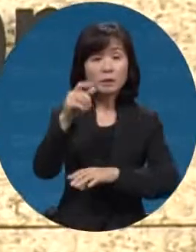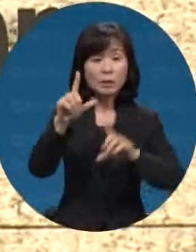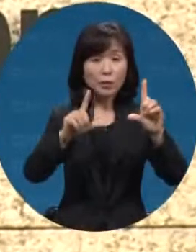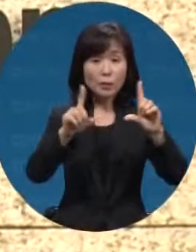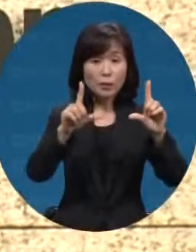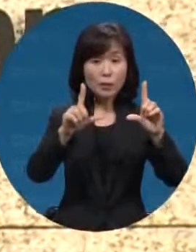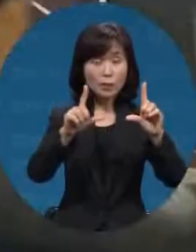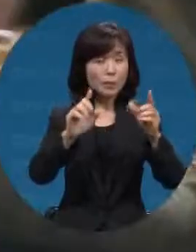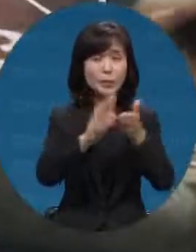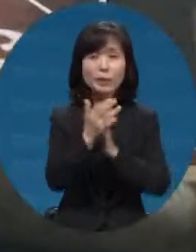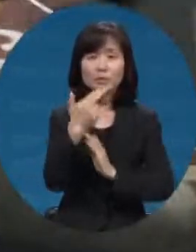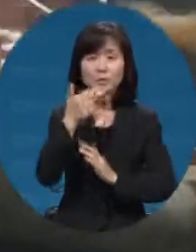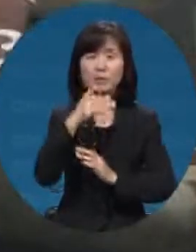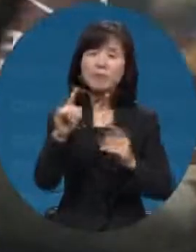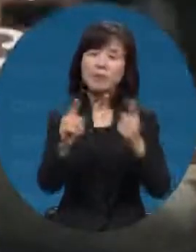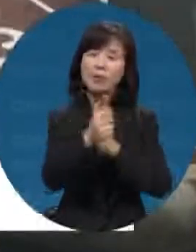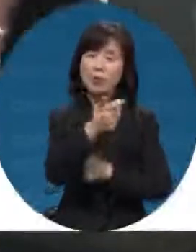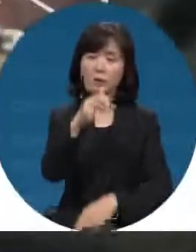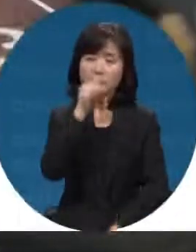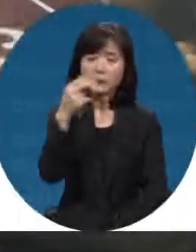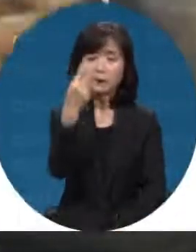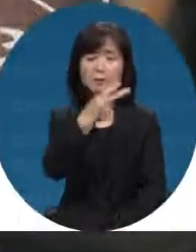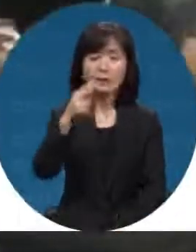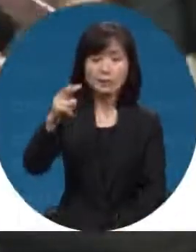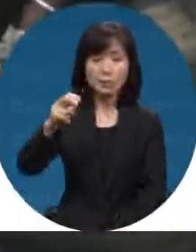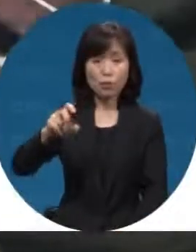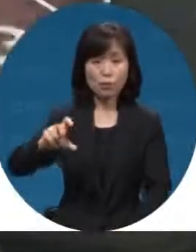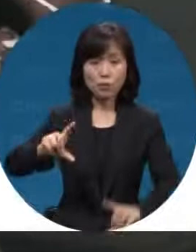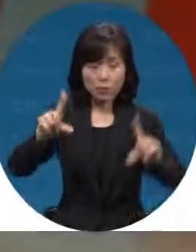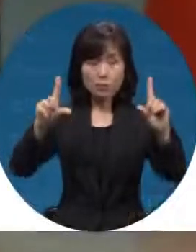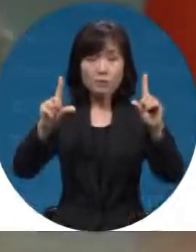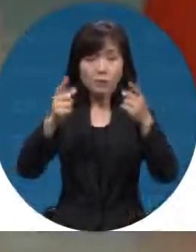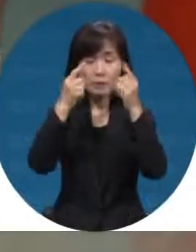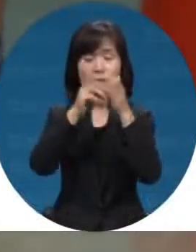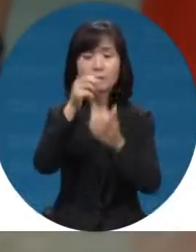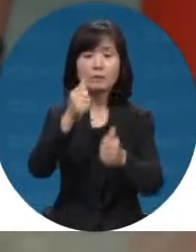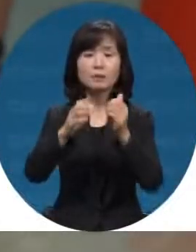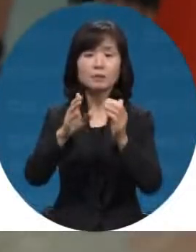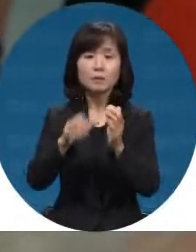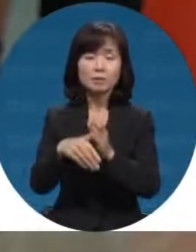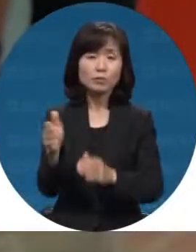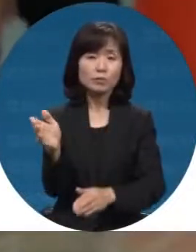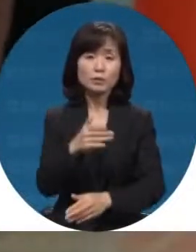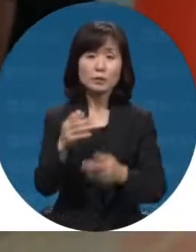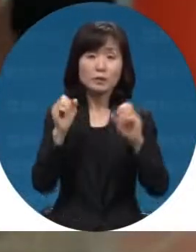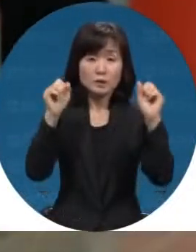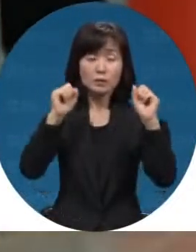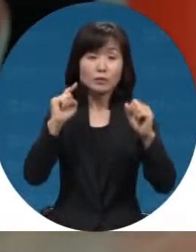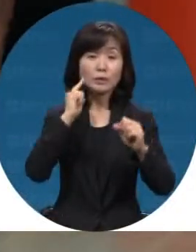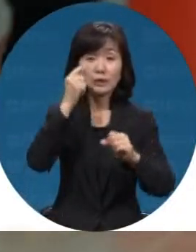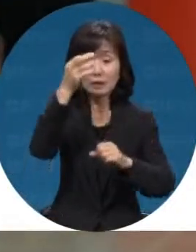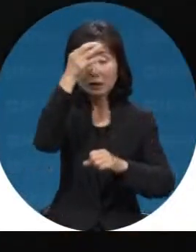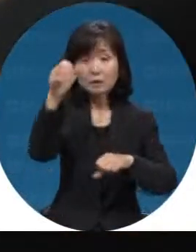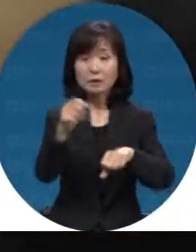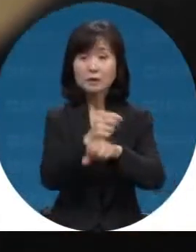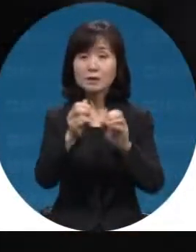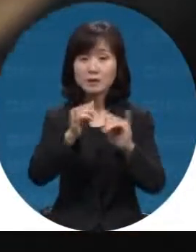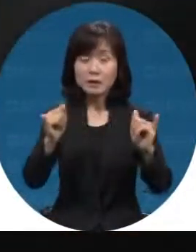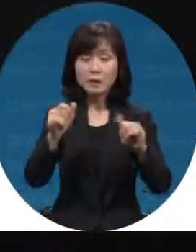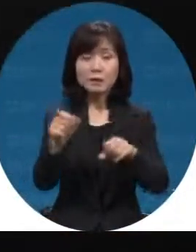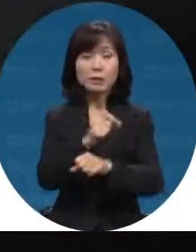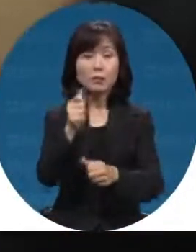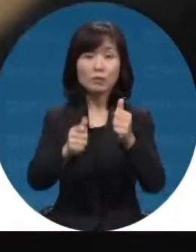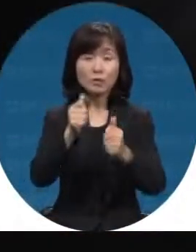있습니다 먼저 2015학년도 대입전형 부터 체육 특기자 특별전형 해서 학생 선수의 교과